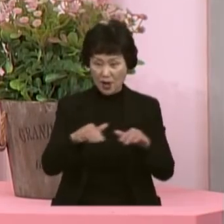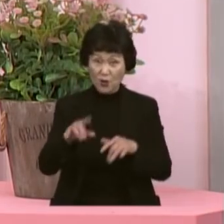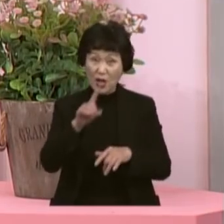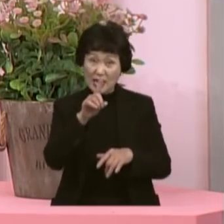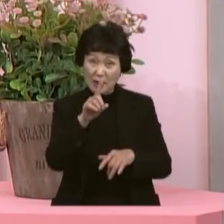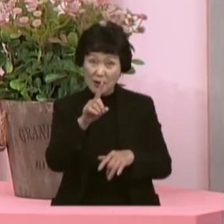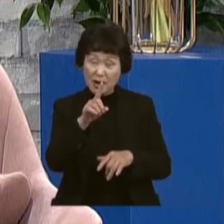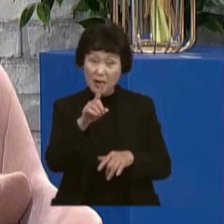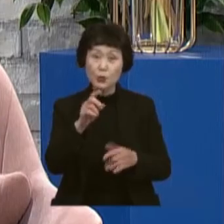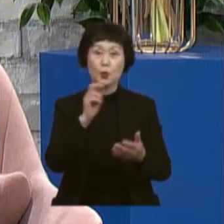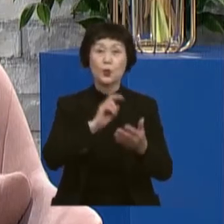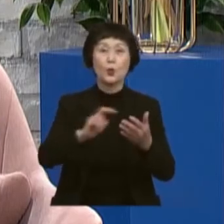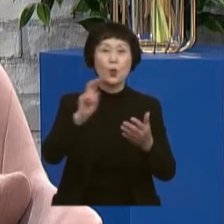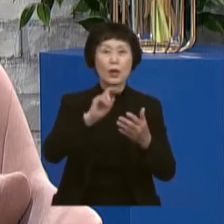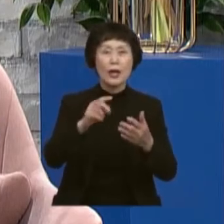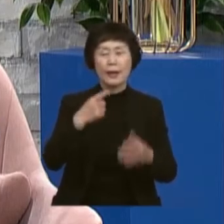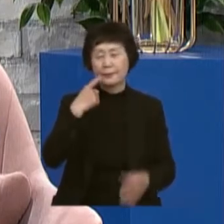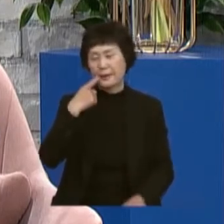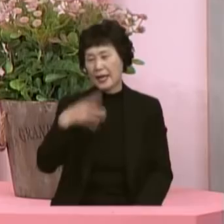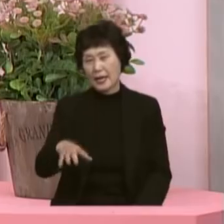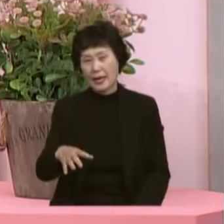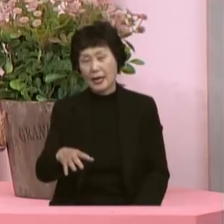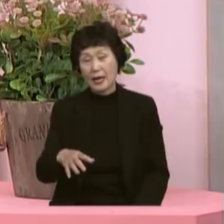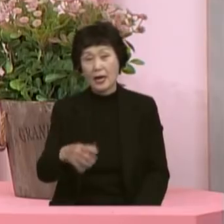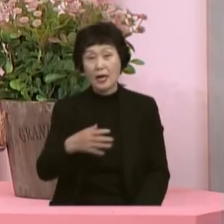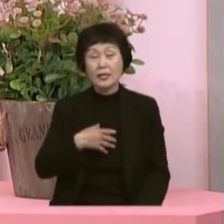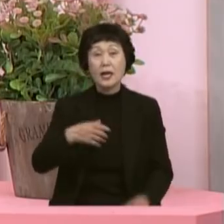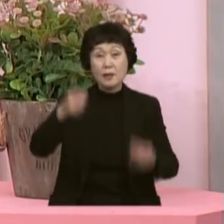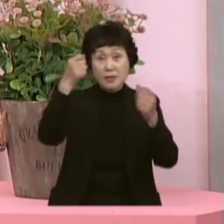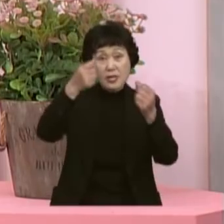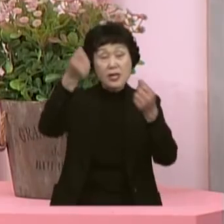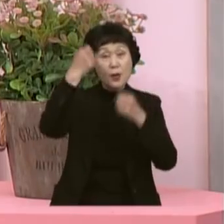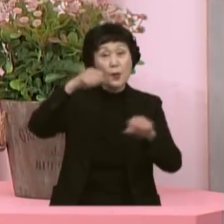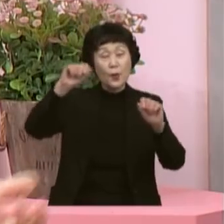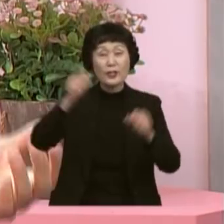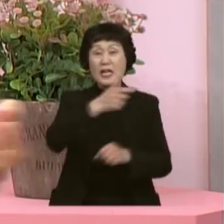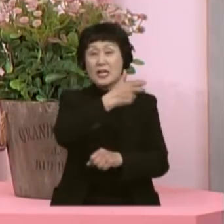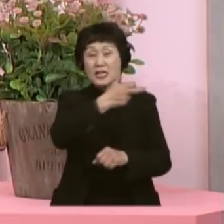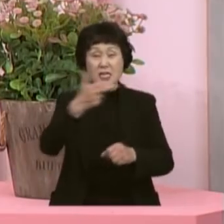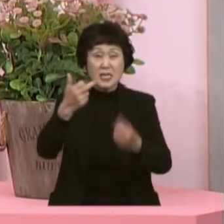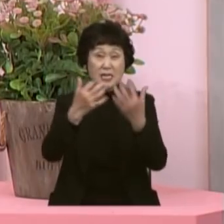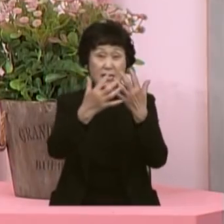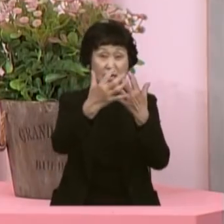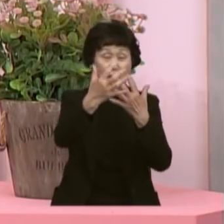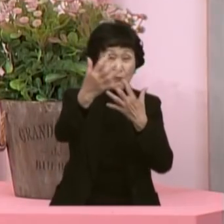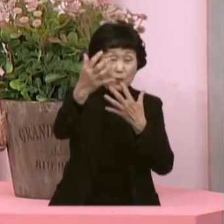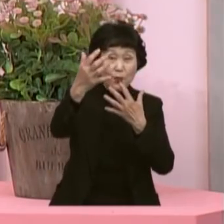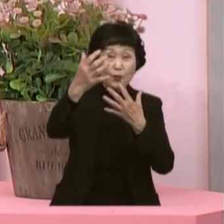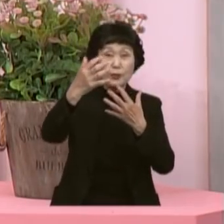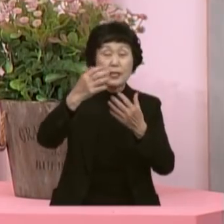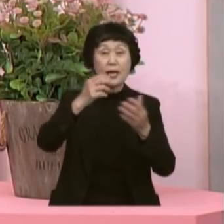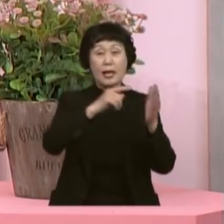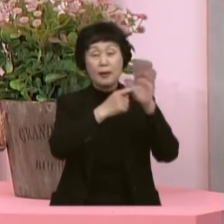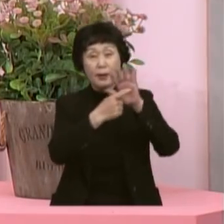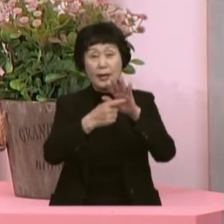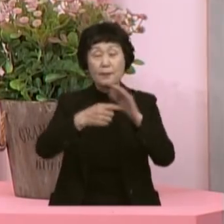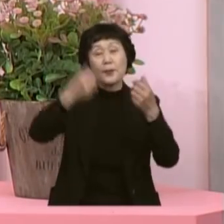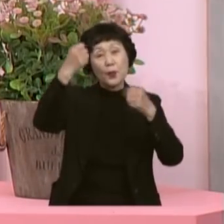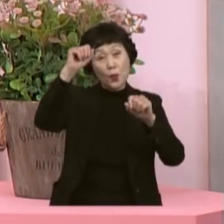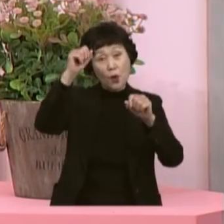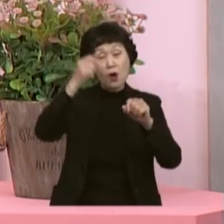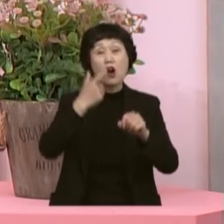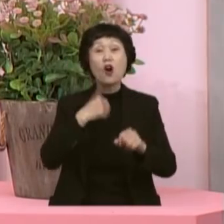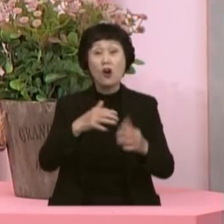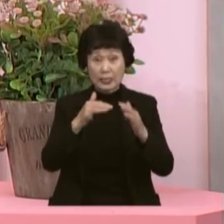너무 양이 안 찬 거예요. 근데 저는 이미 이제 오케스트라들하고 공연하고 큰 클래식 공연을 준비하던 사람 입장에서 예.